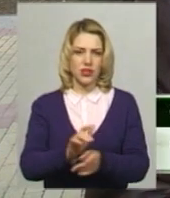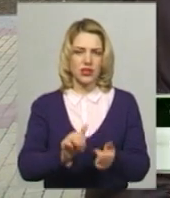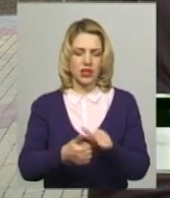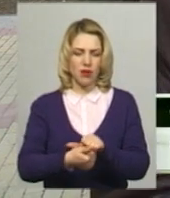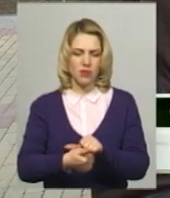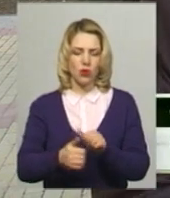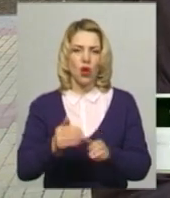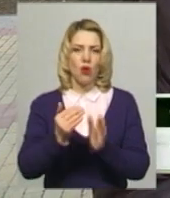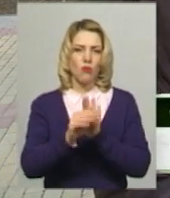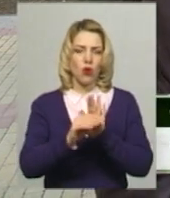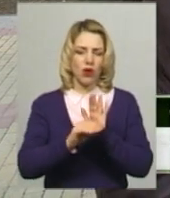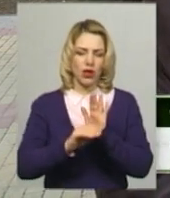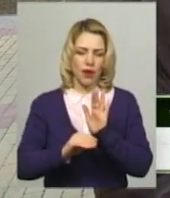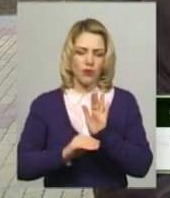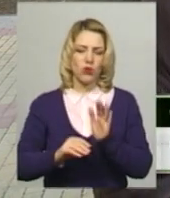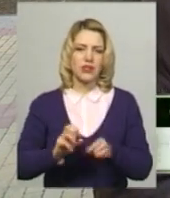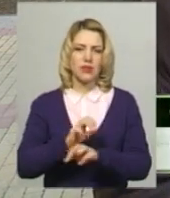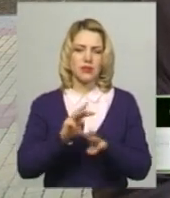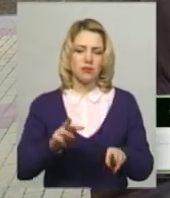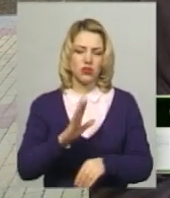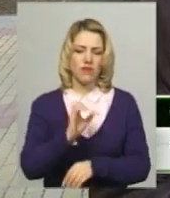програмного забезпечення даних валідаторів для того, щоб вони